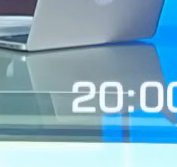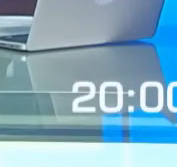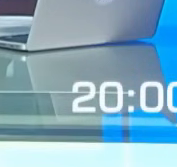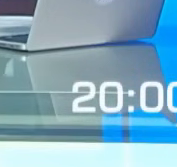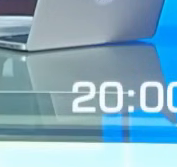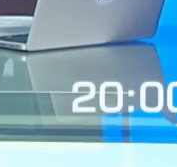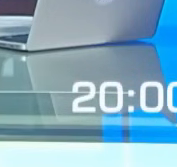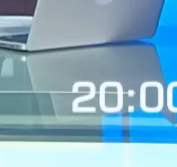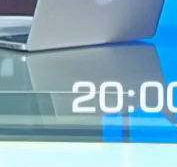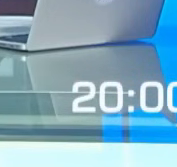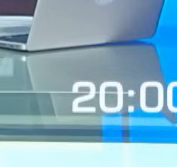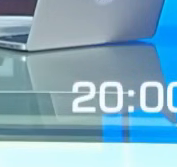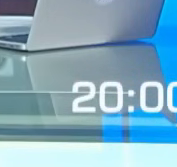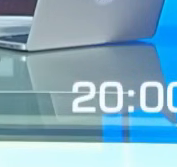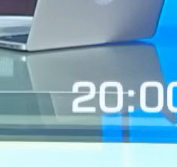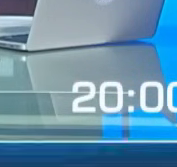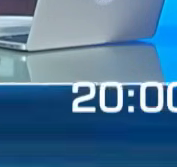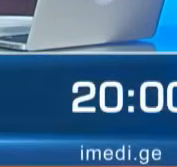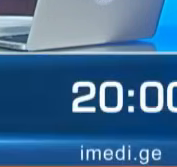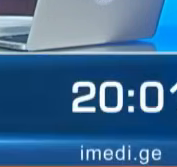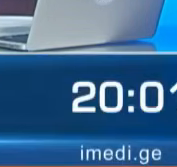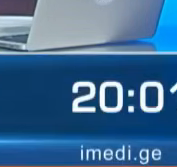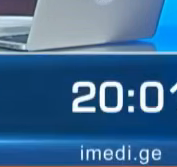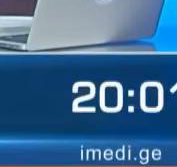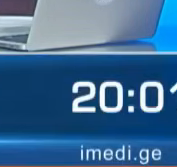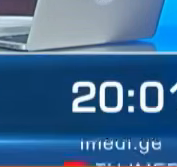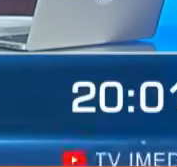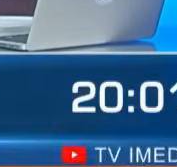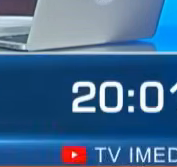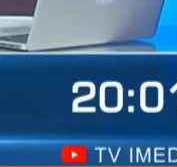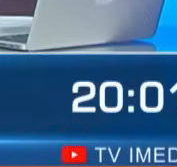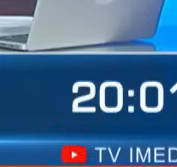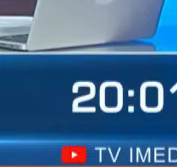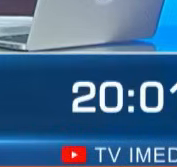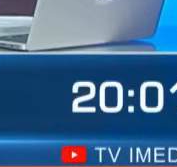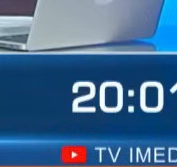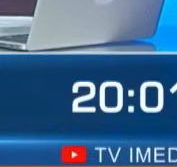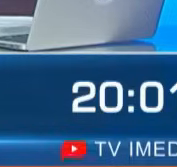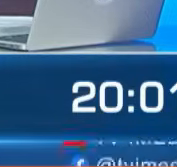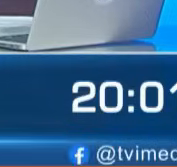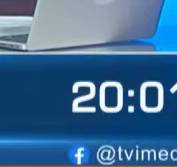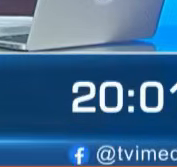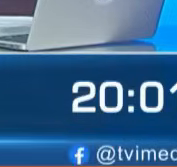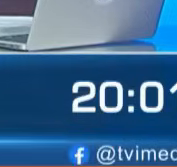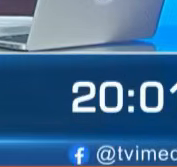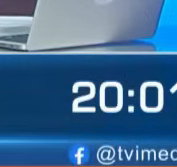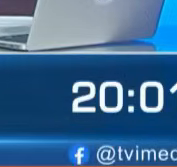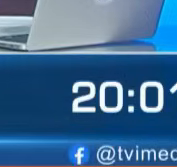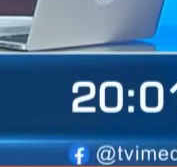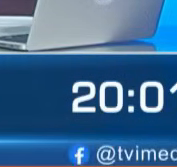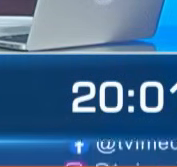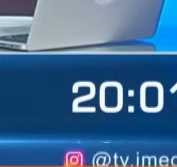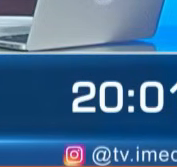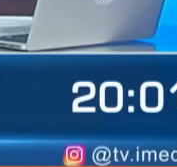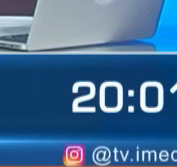Imeci meure dreia glova, ciuen telecompanis, camurceul, tanem și omul sadă megobar, si mediscuris operators, mișobizina și usuem și două bitis